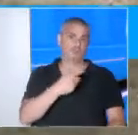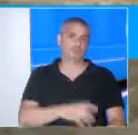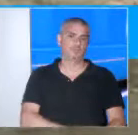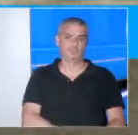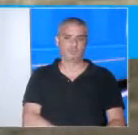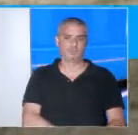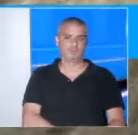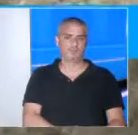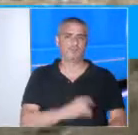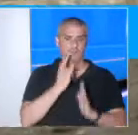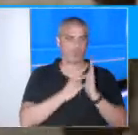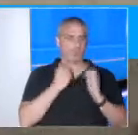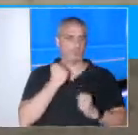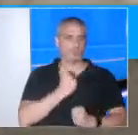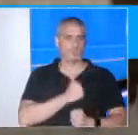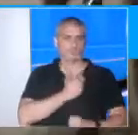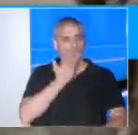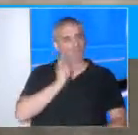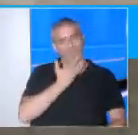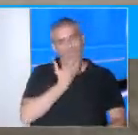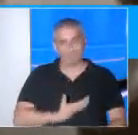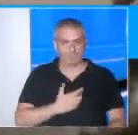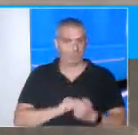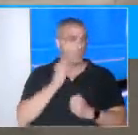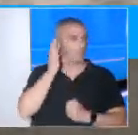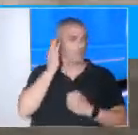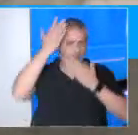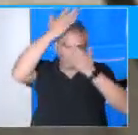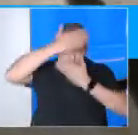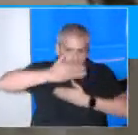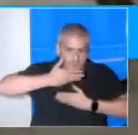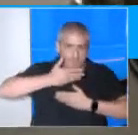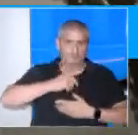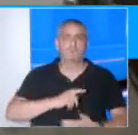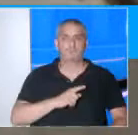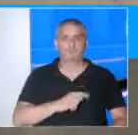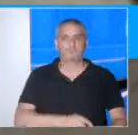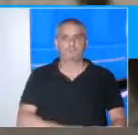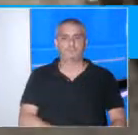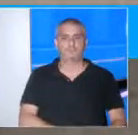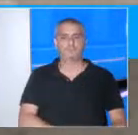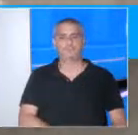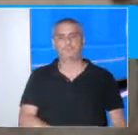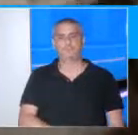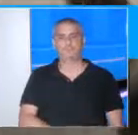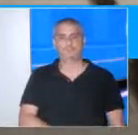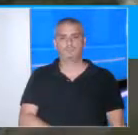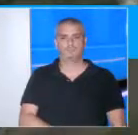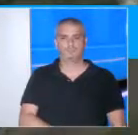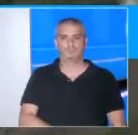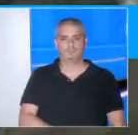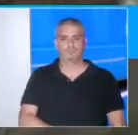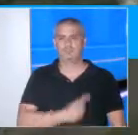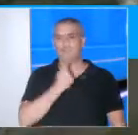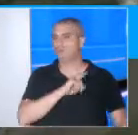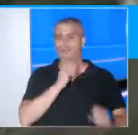של הטליבן, זקנים ונשים שאסור להם לצאת מהבית בלי אפוטרופוס, איסור מוחלט על